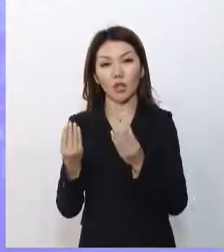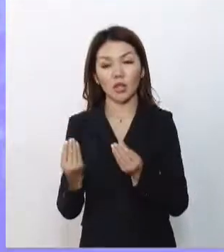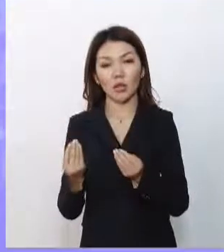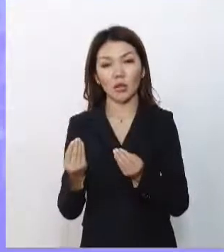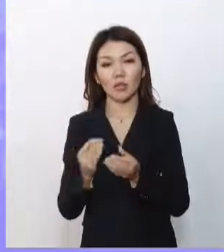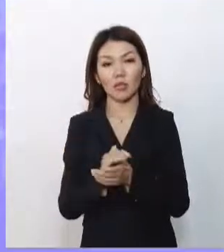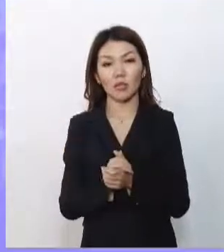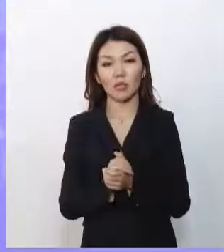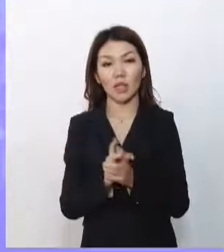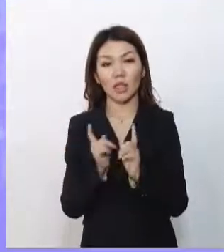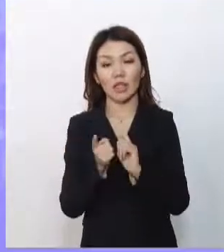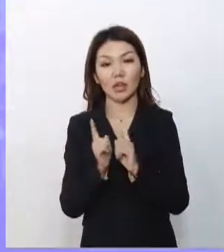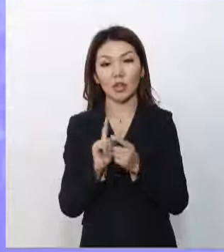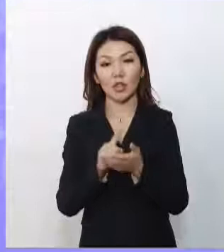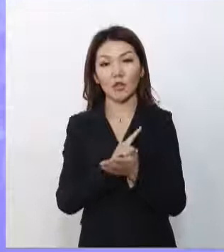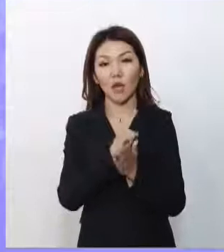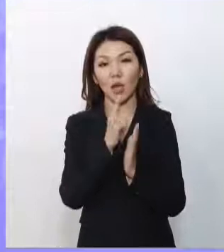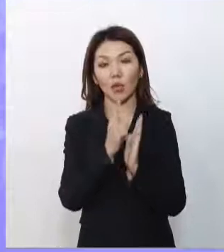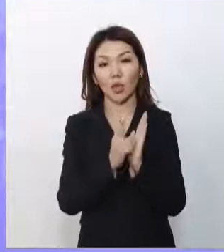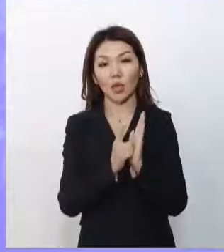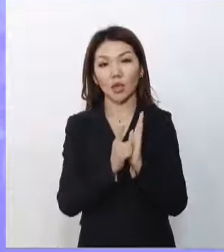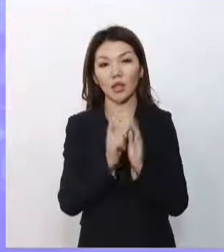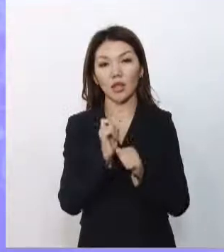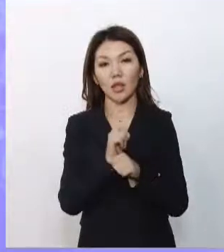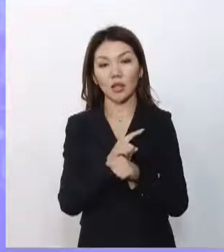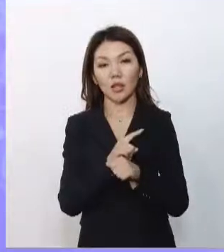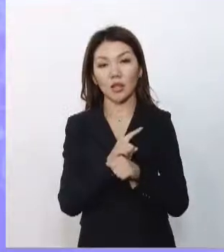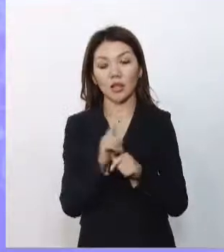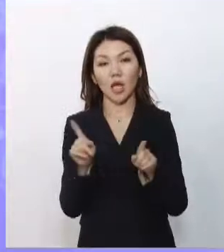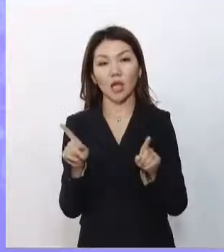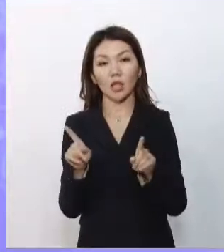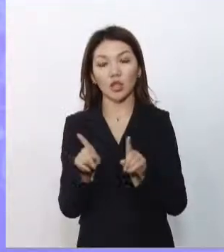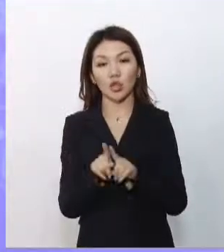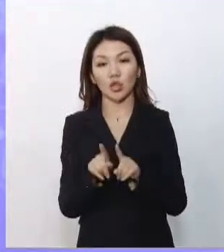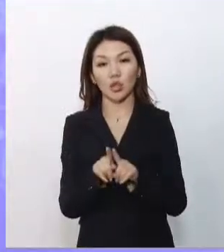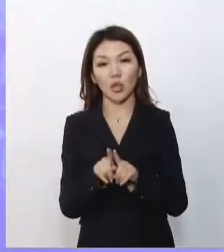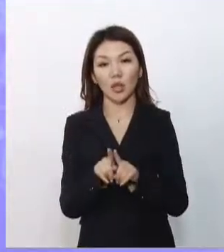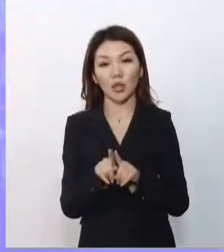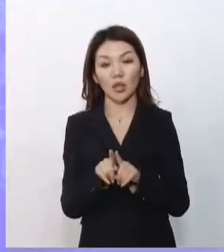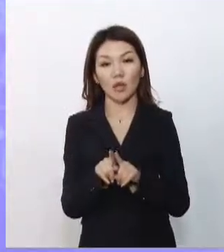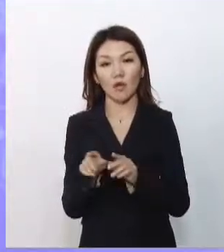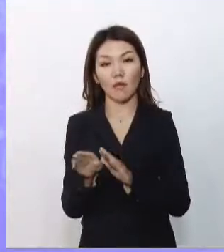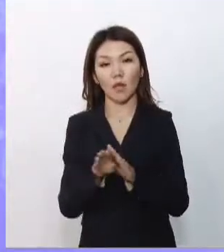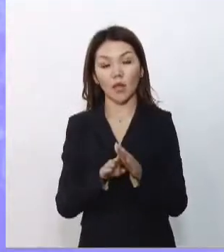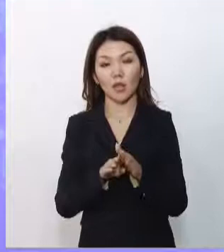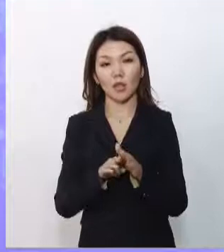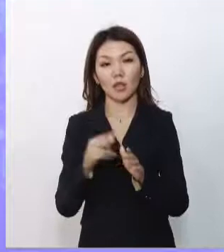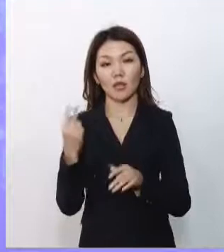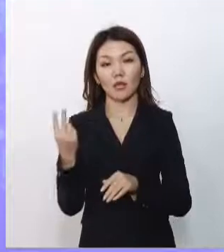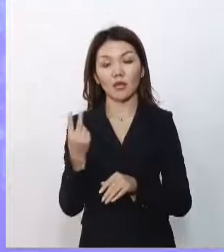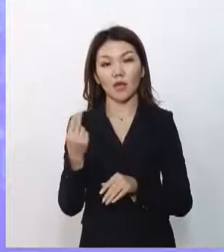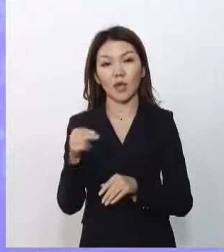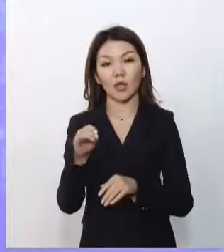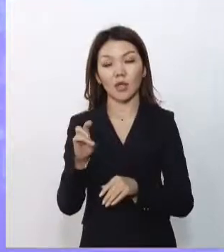день. Измените вопрос задачи так, чтобы она решалась в 2 действия.